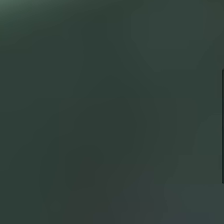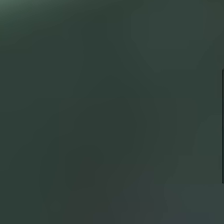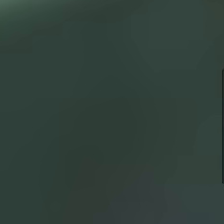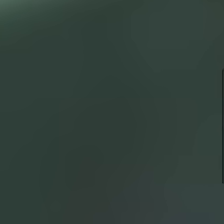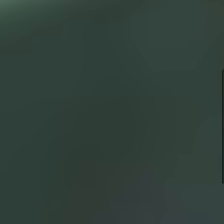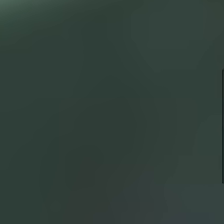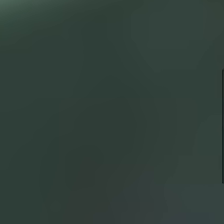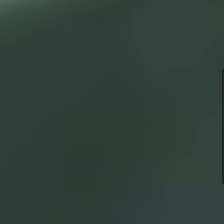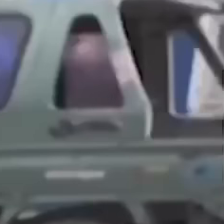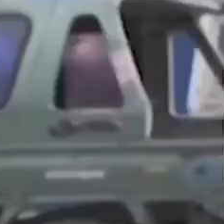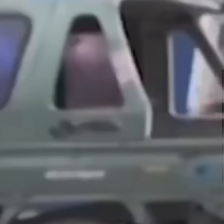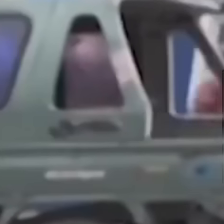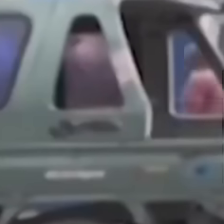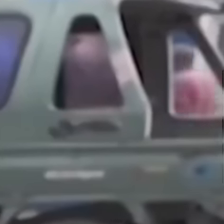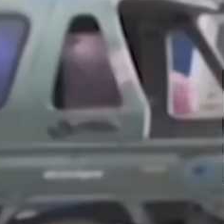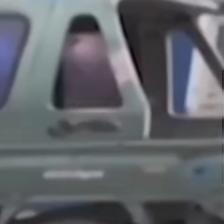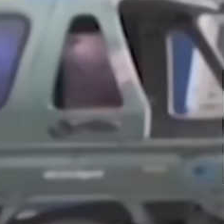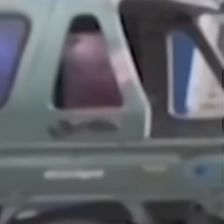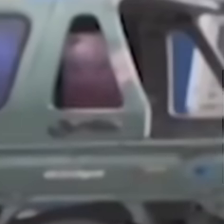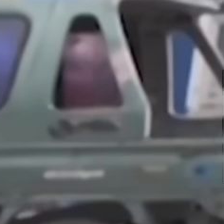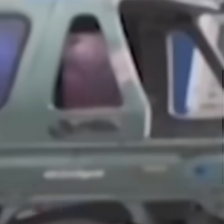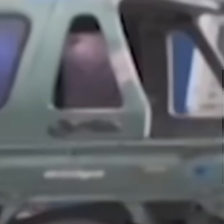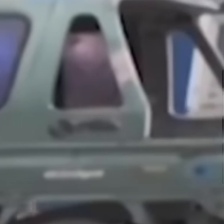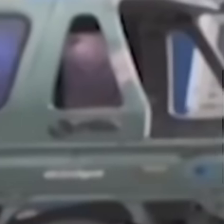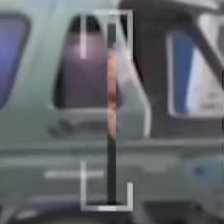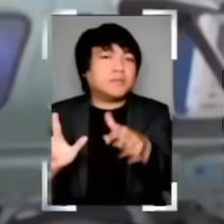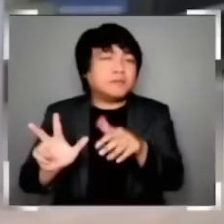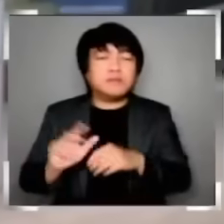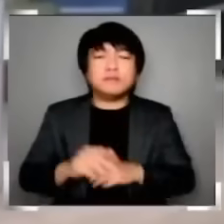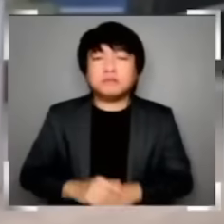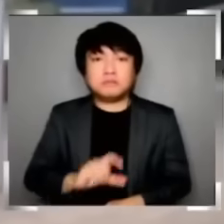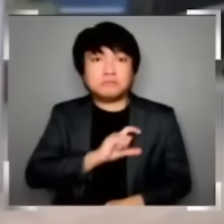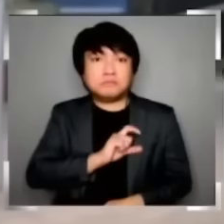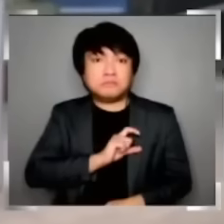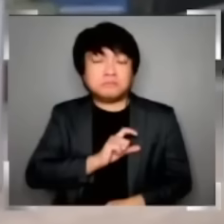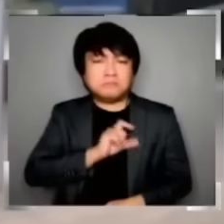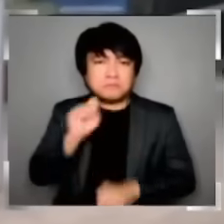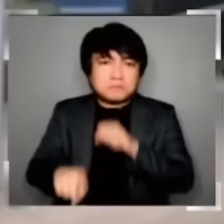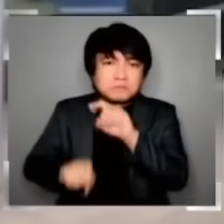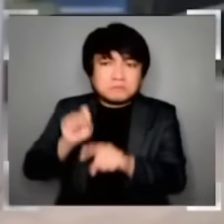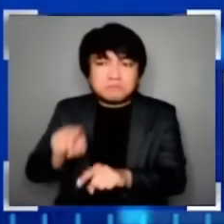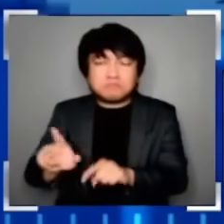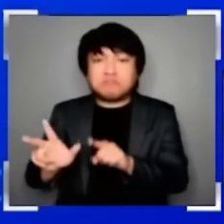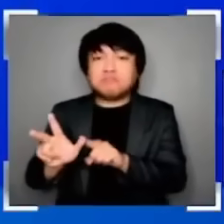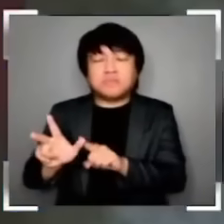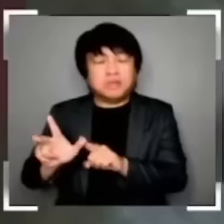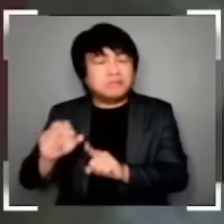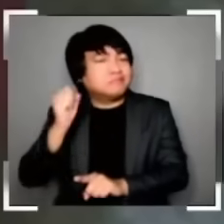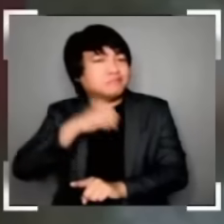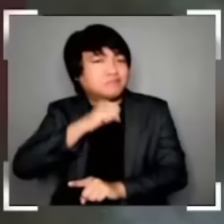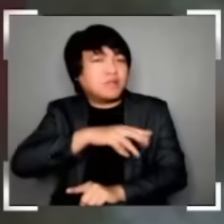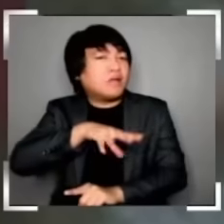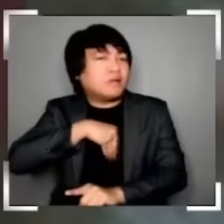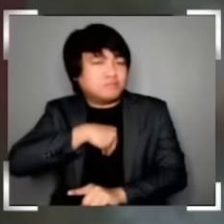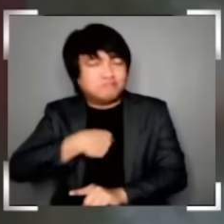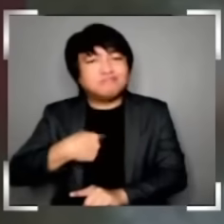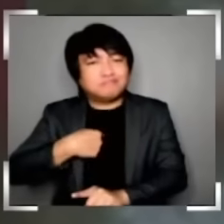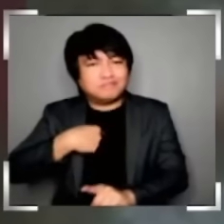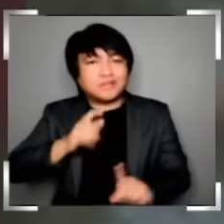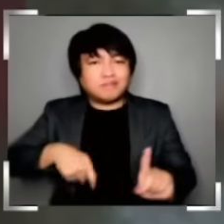na si John Ray Castino. Ayon sa mga pulis, inamin niyang siya ang sumaksak sa biktima. Nasa inom-inom